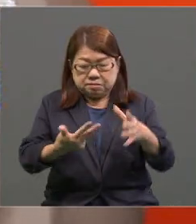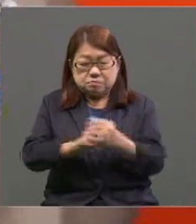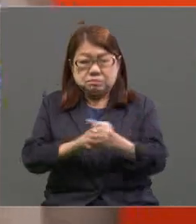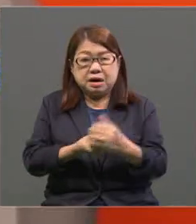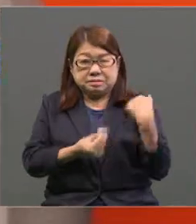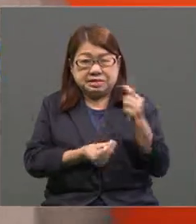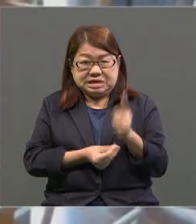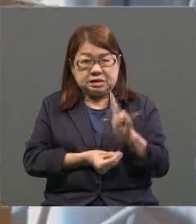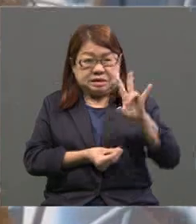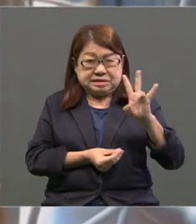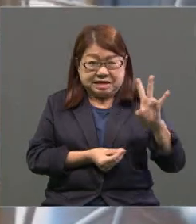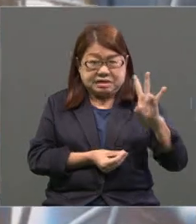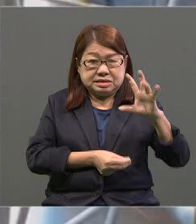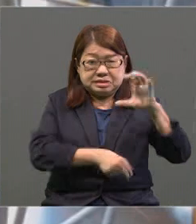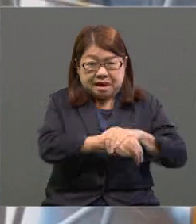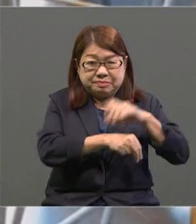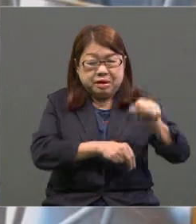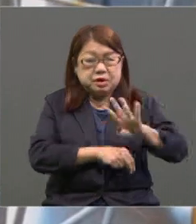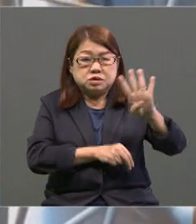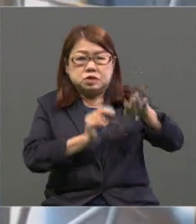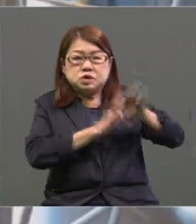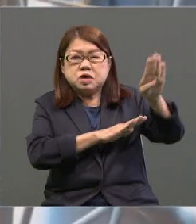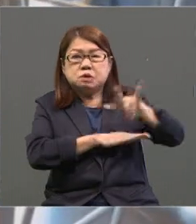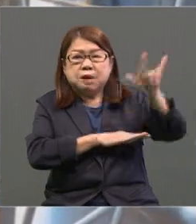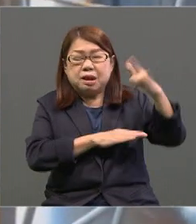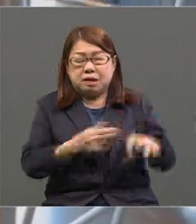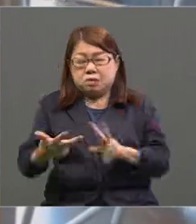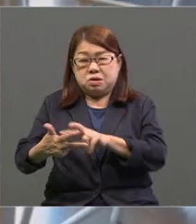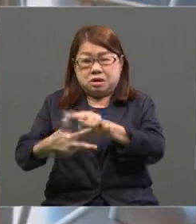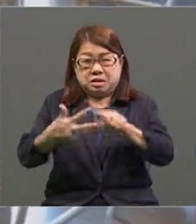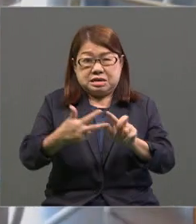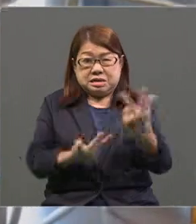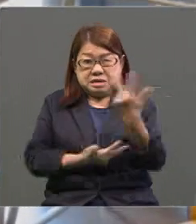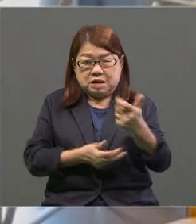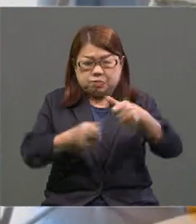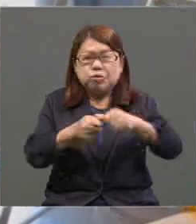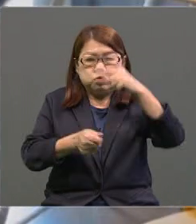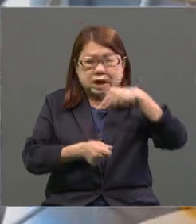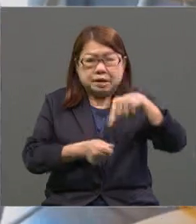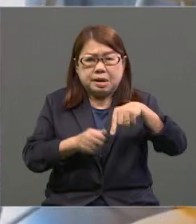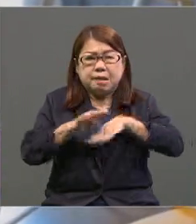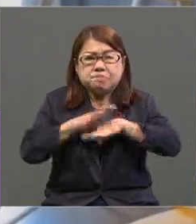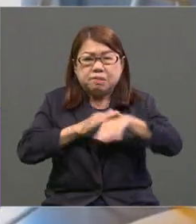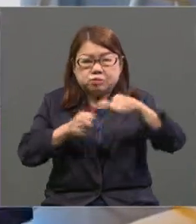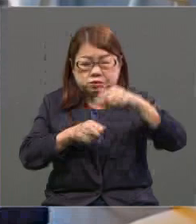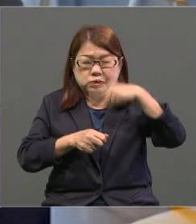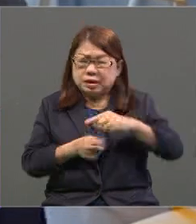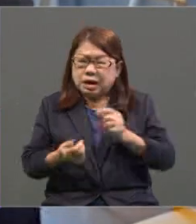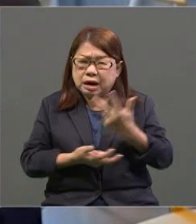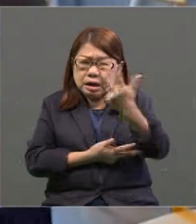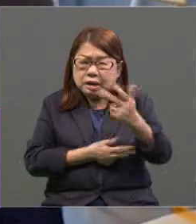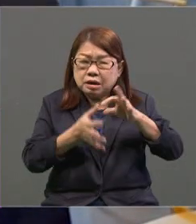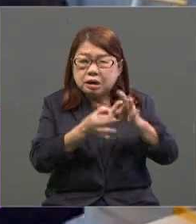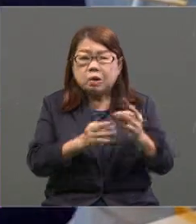7 7ที่ออกหมายจับไปก่อนหน้านี้ซึ่งเจ้าหน้าที่เชื่อว่า 3คนนี้ยังกบดานอยู่ในประเทศไทยมีความเกี่ยวข้องกับ